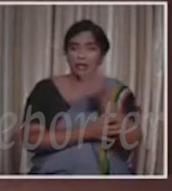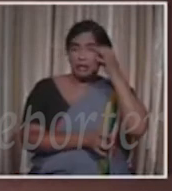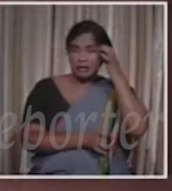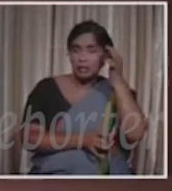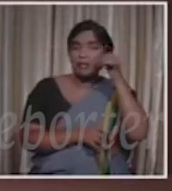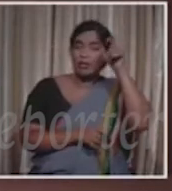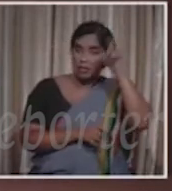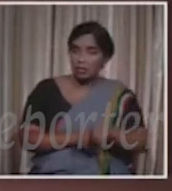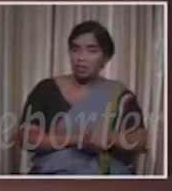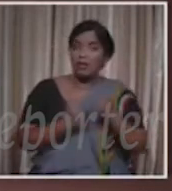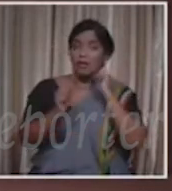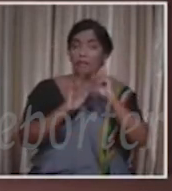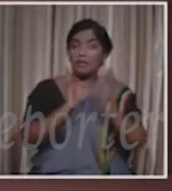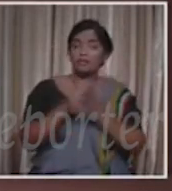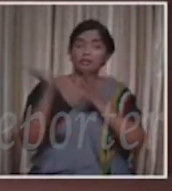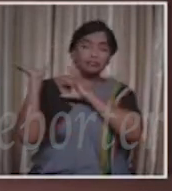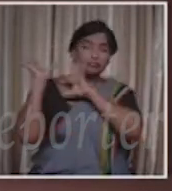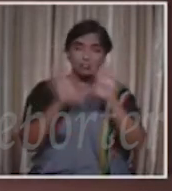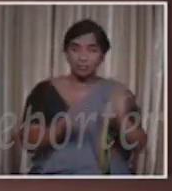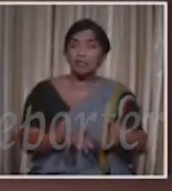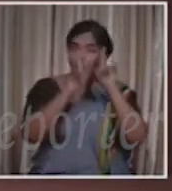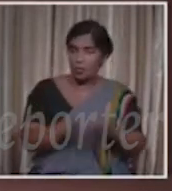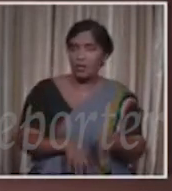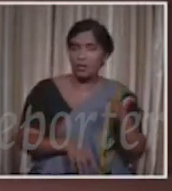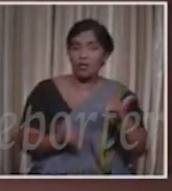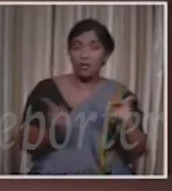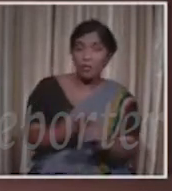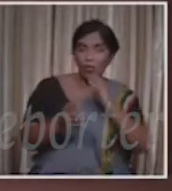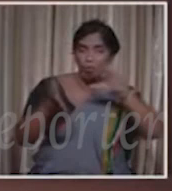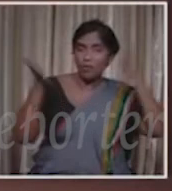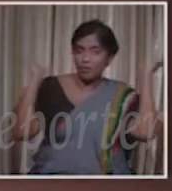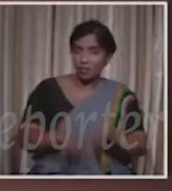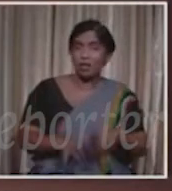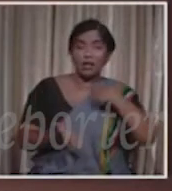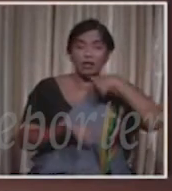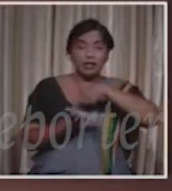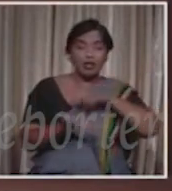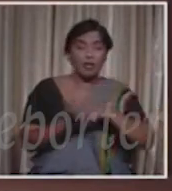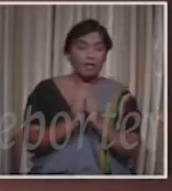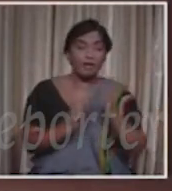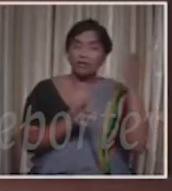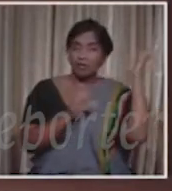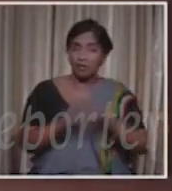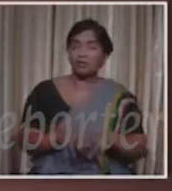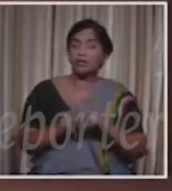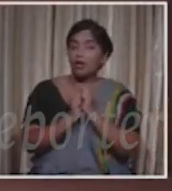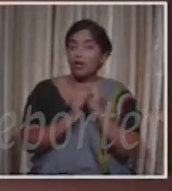මර කණ්ඩායම් කැඳෙව්වා නගර සභාවල සේවකයෙක් කැඳෙව්වා කැඳවල මොකද කරේ හිරකාරයන් ගෙනවා ලංකාවේ කවදද